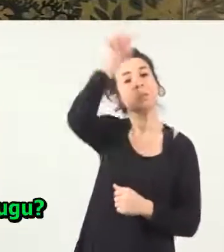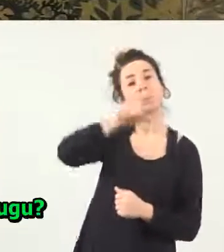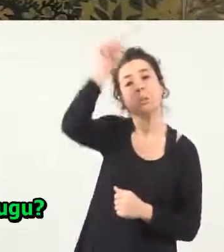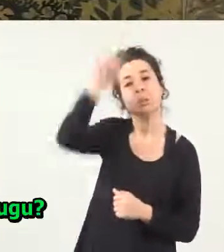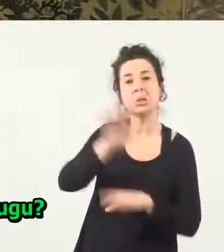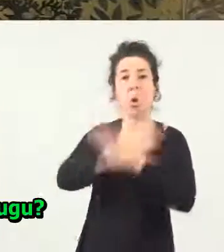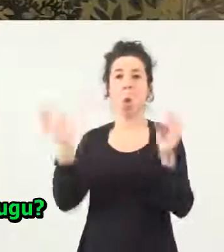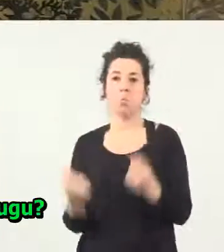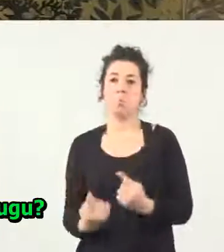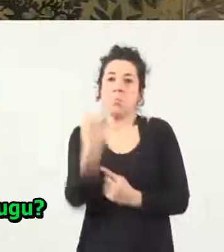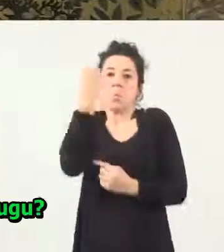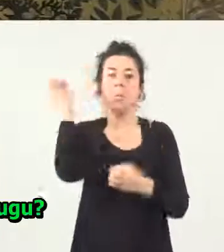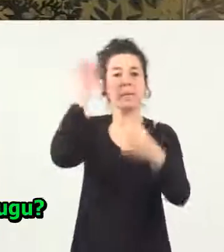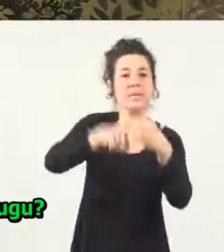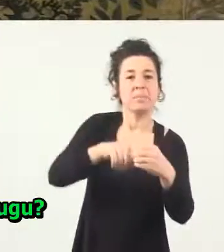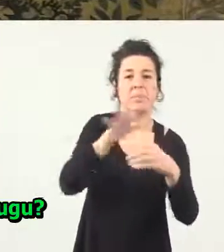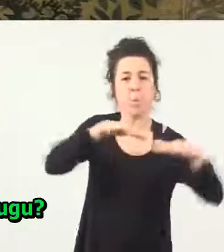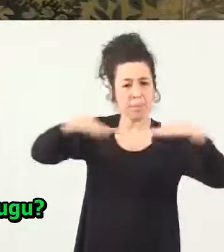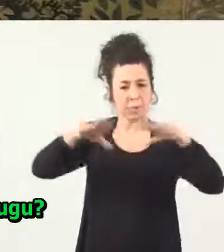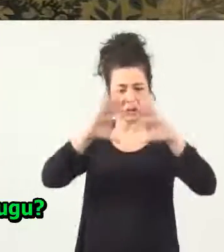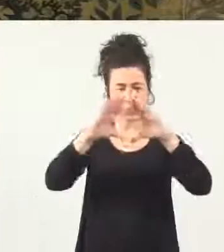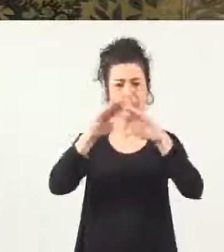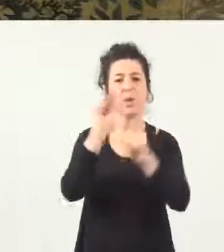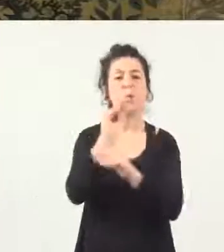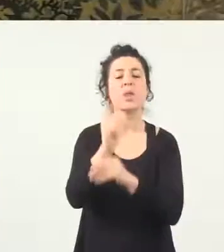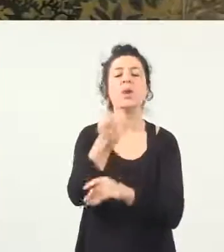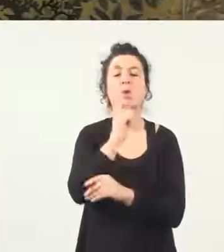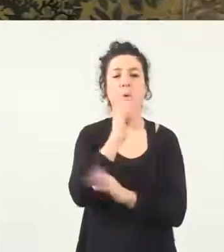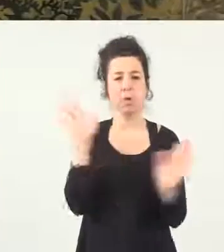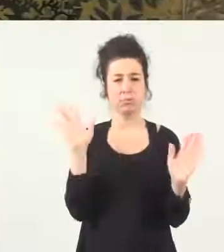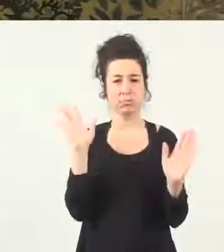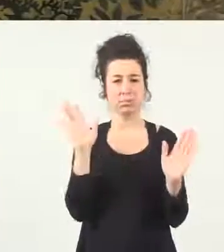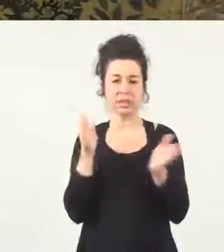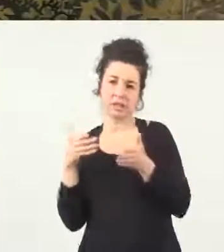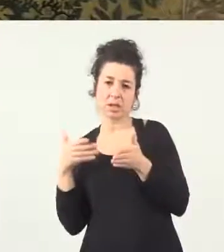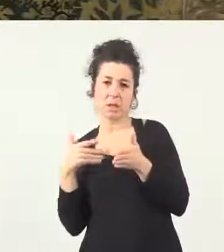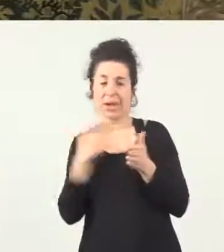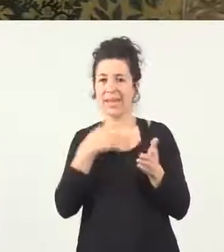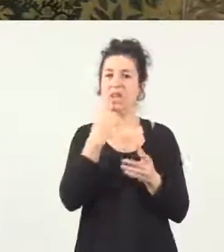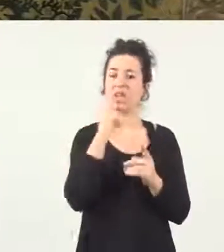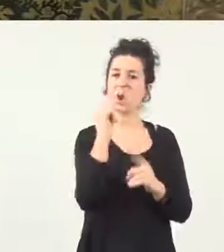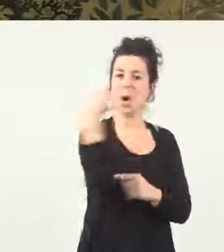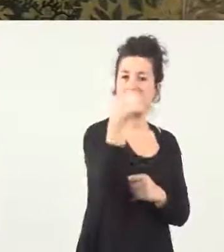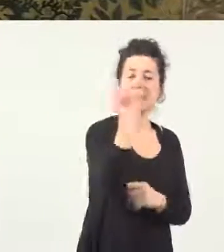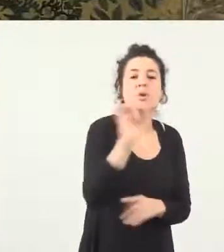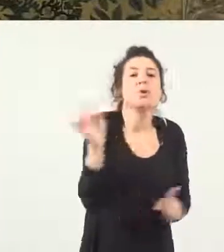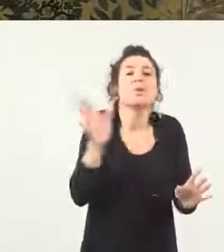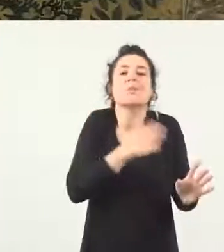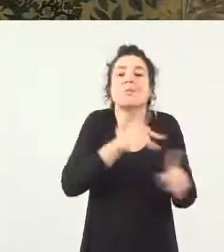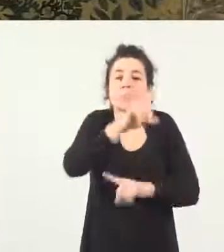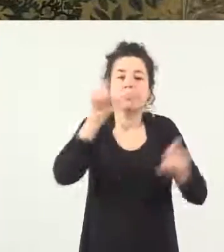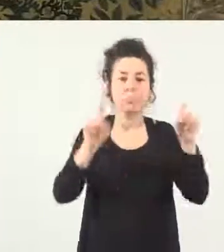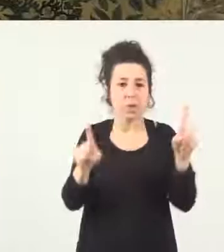baina mugimendua nola zainduko dugu. Igual okurrituko zaigu, enago planteatzen bakarri zentzu negatiboan, ez da, baina nola artikulatuko dugu,